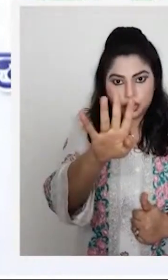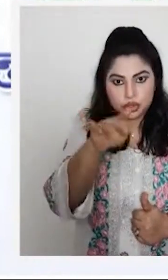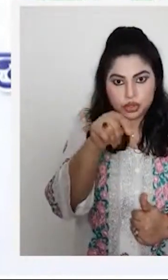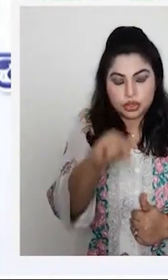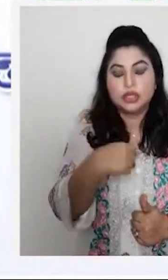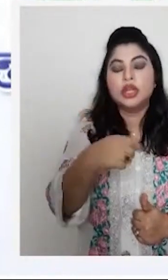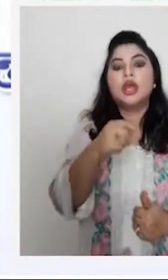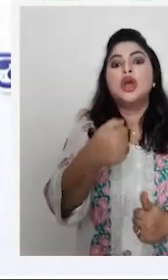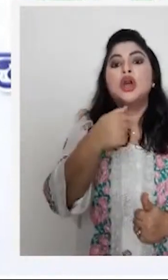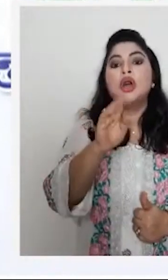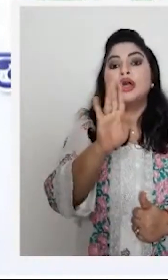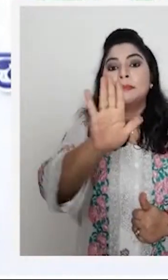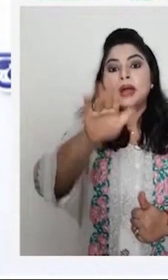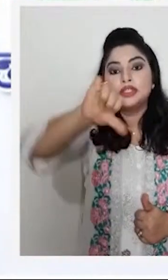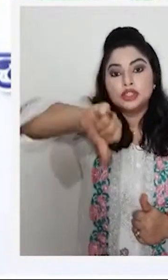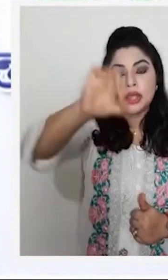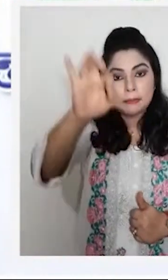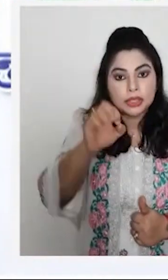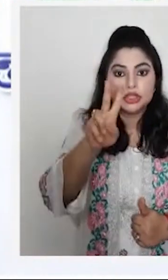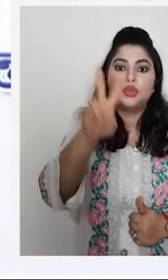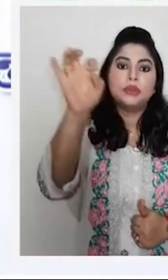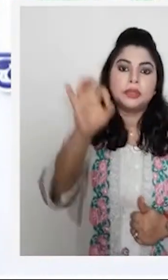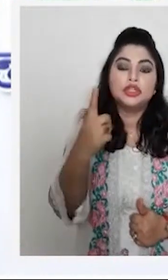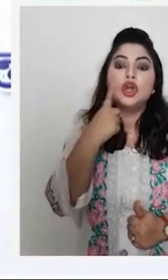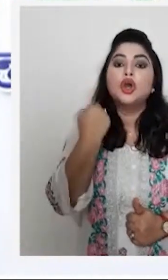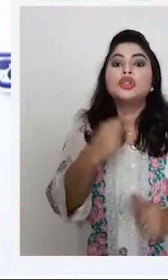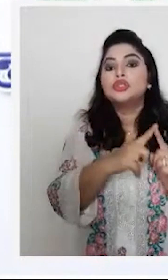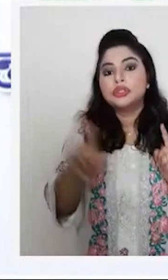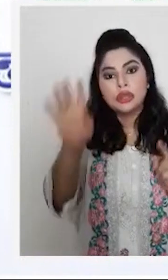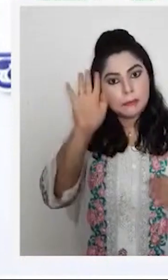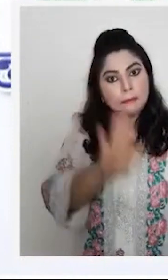সুস্থ 40,164 জন। শনাক্ত বিবেচনায় সুস্থতার হার